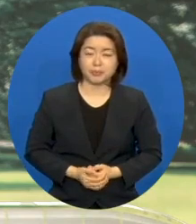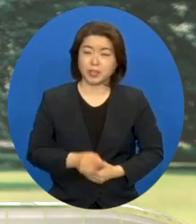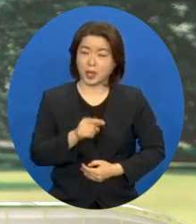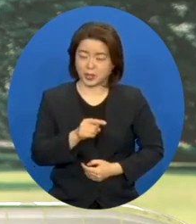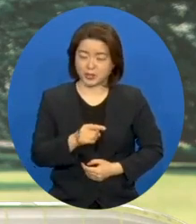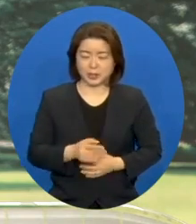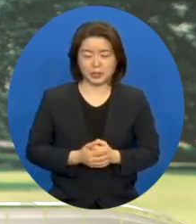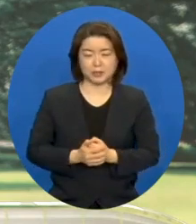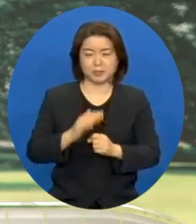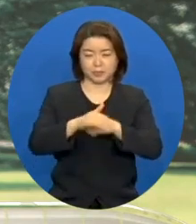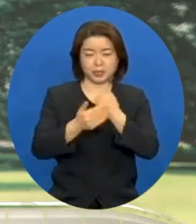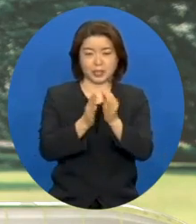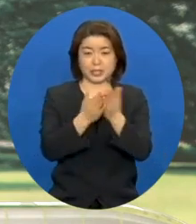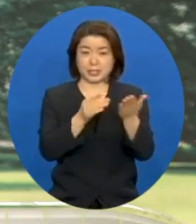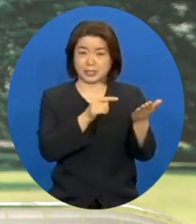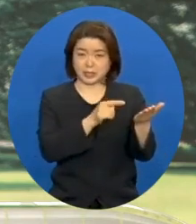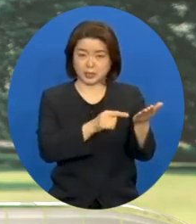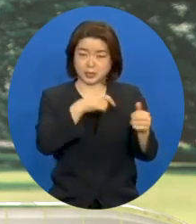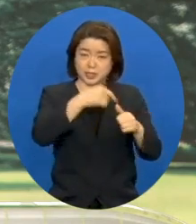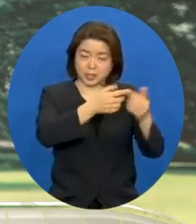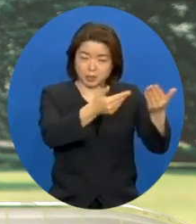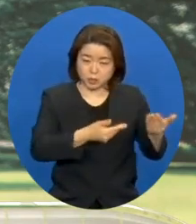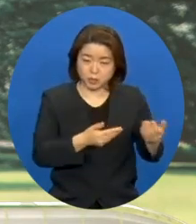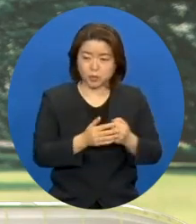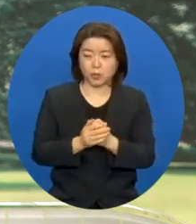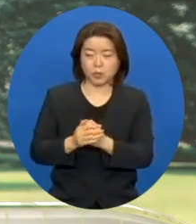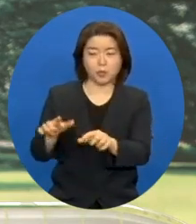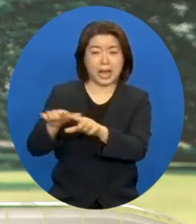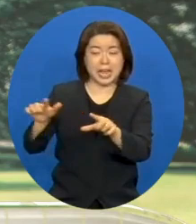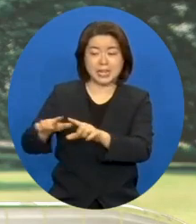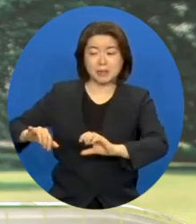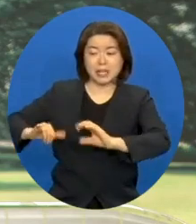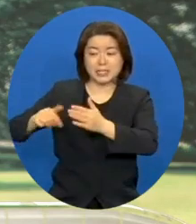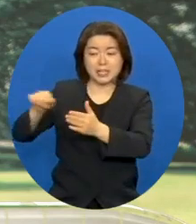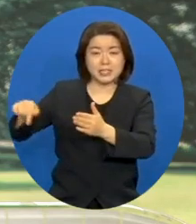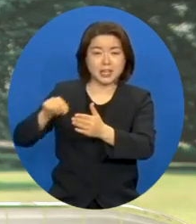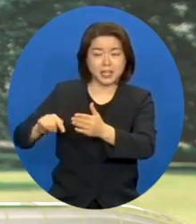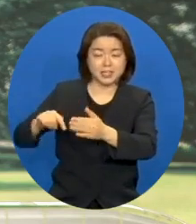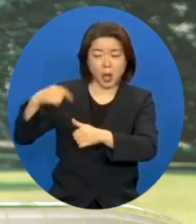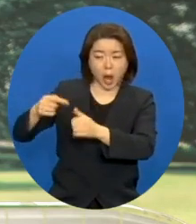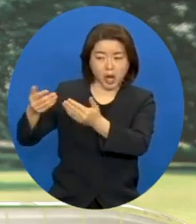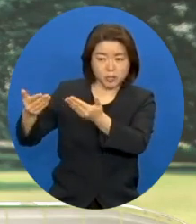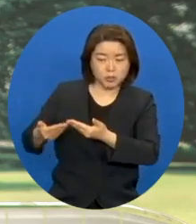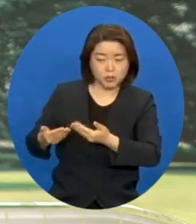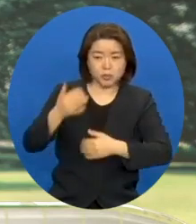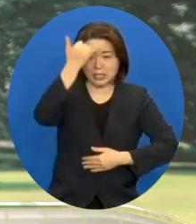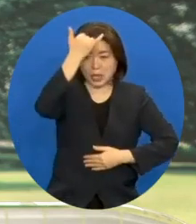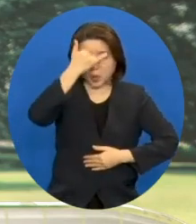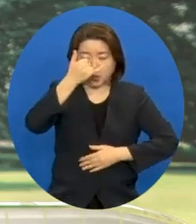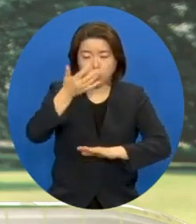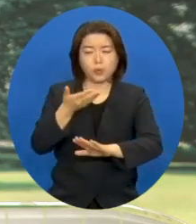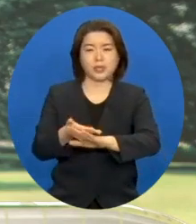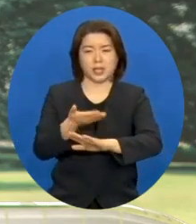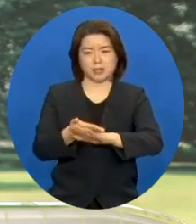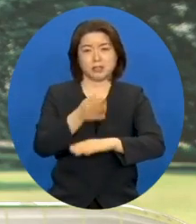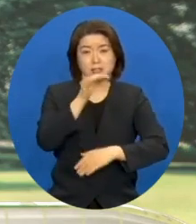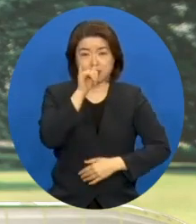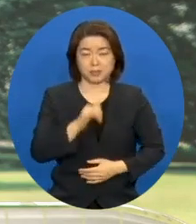여기서 성경이 가르치는 것과 일반 세상이 가르치는 효도의 차이가 나게